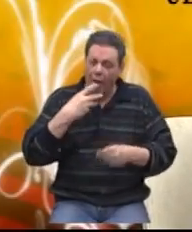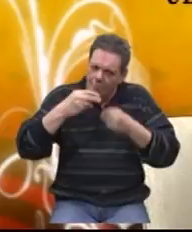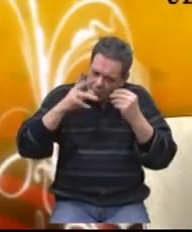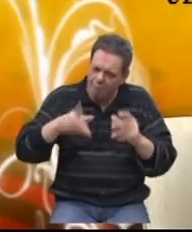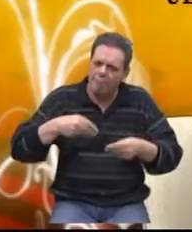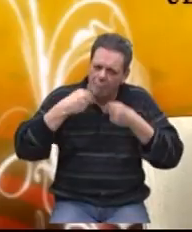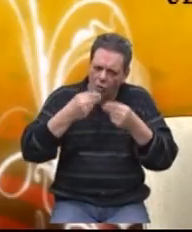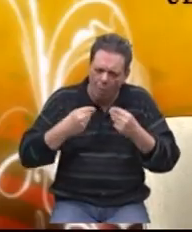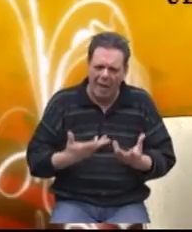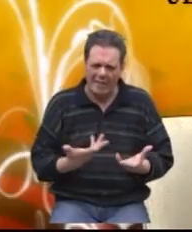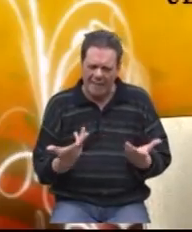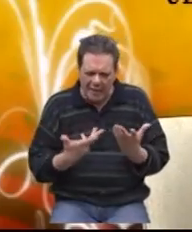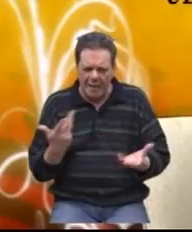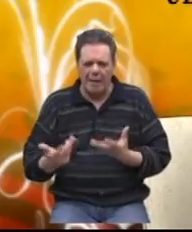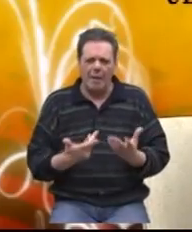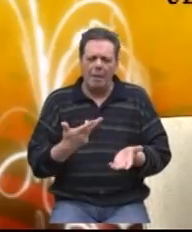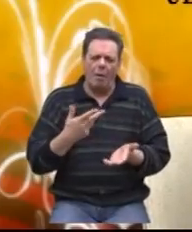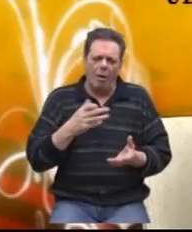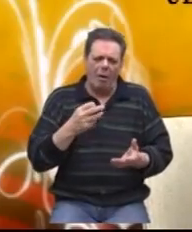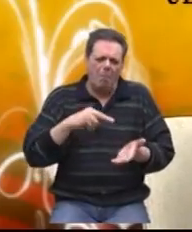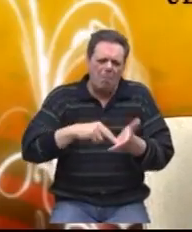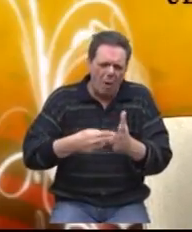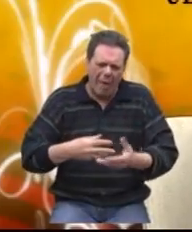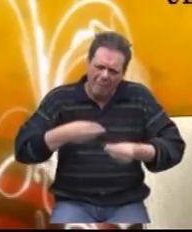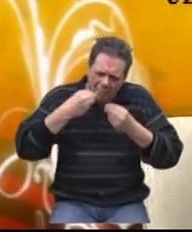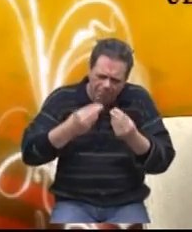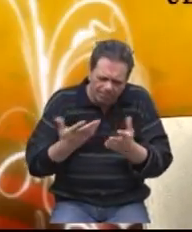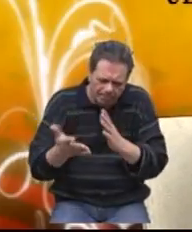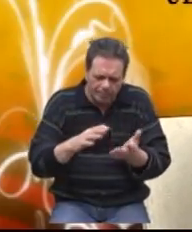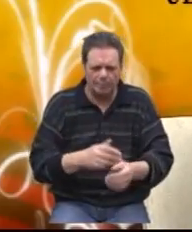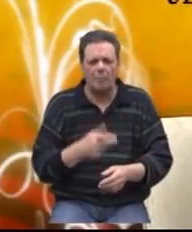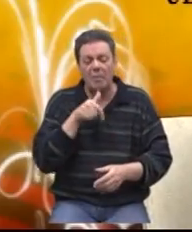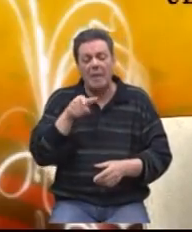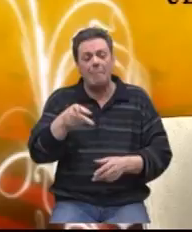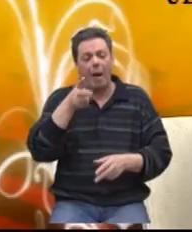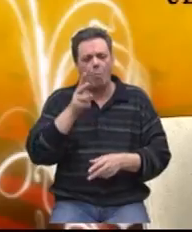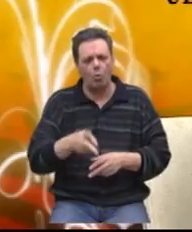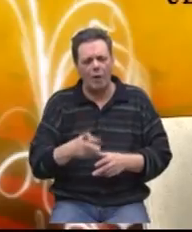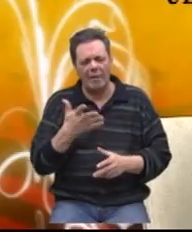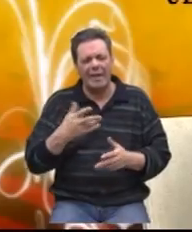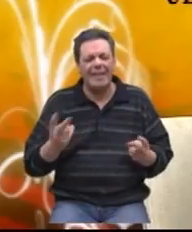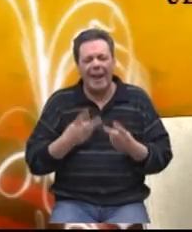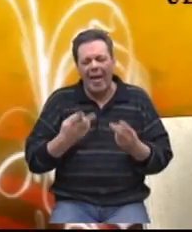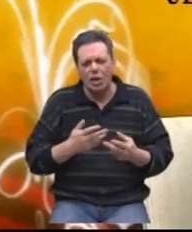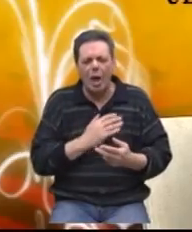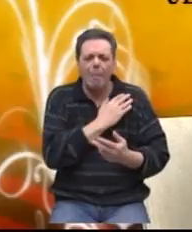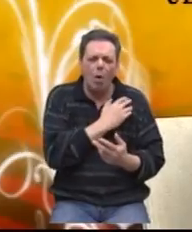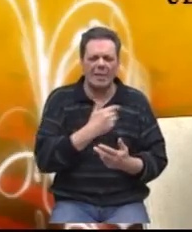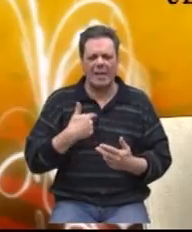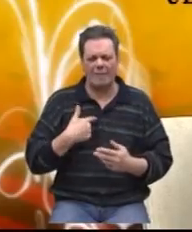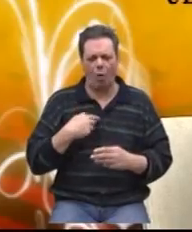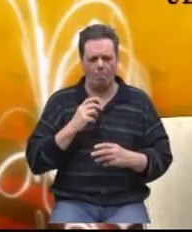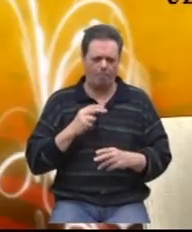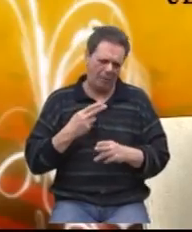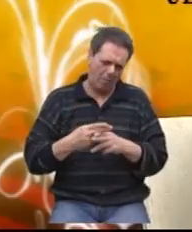nekakvu terminologiju, nekakve probleme, da im omogući da lakše se snose svojom bolešći.